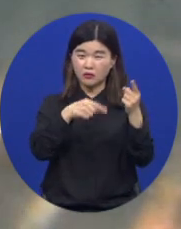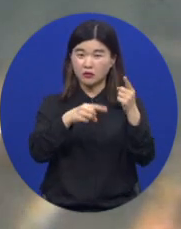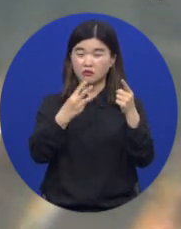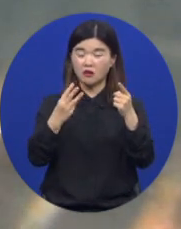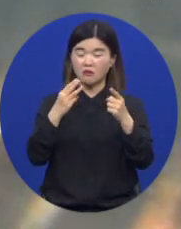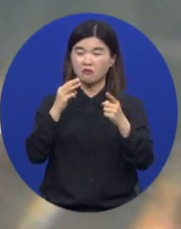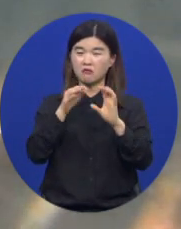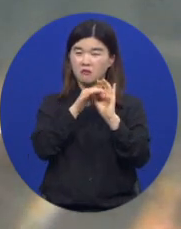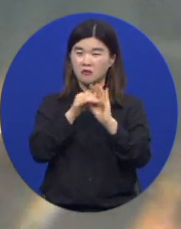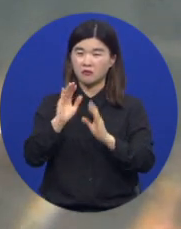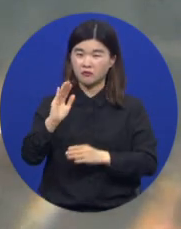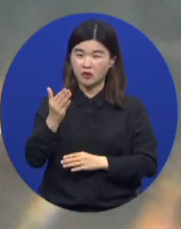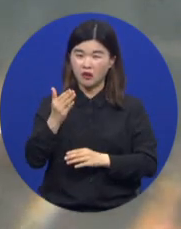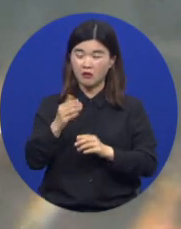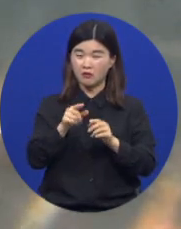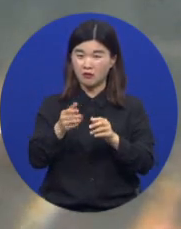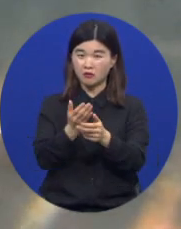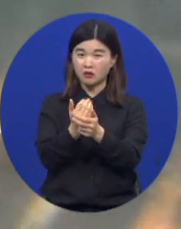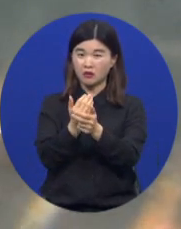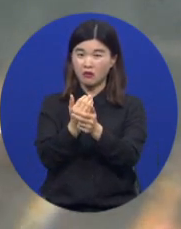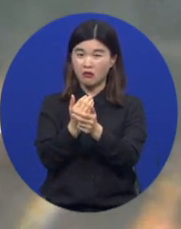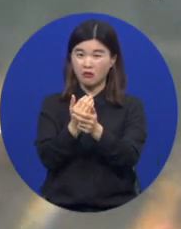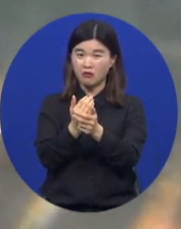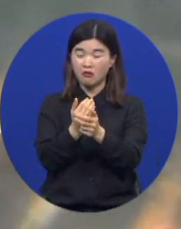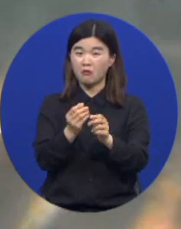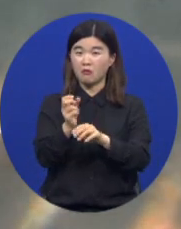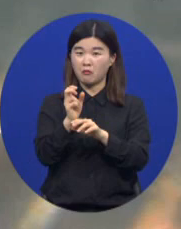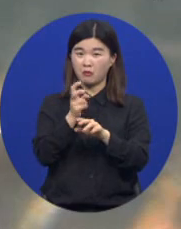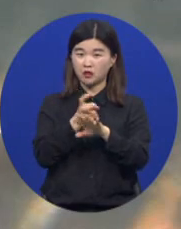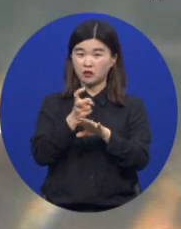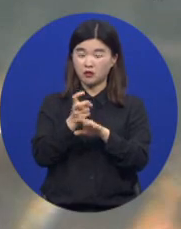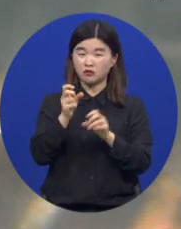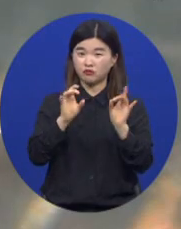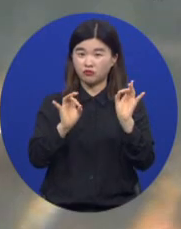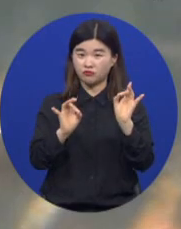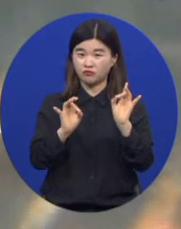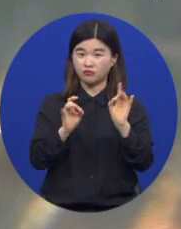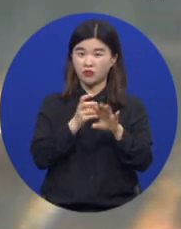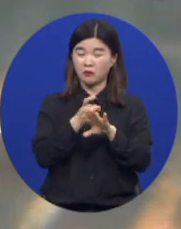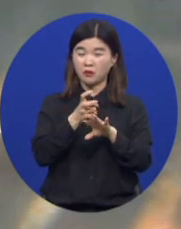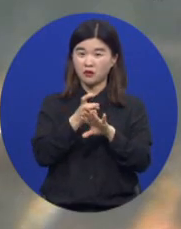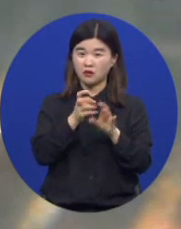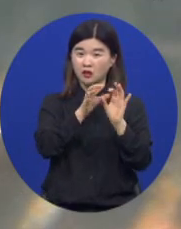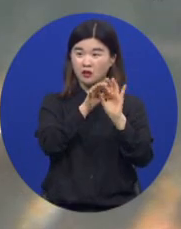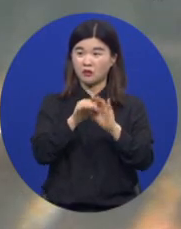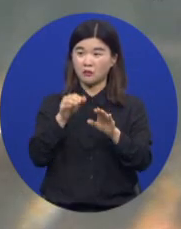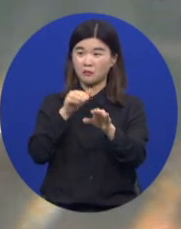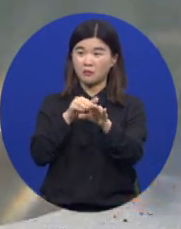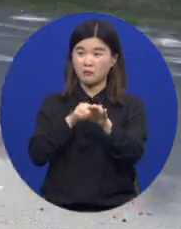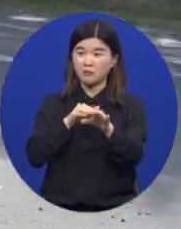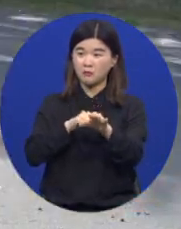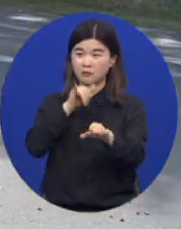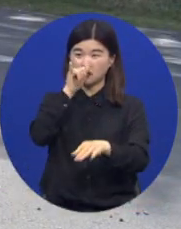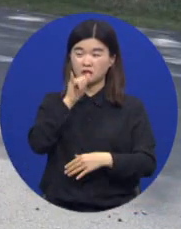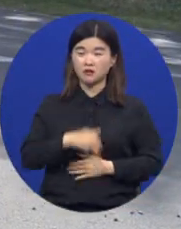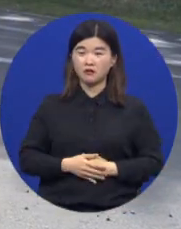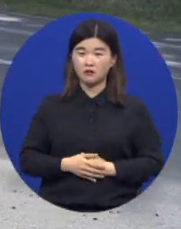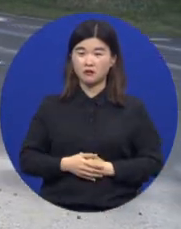질주하더니 옆에서 달리던 화물차와 버스 정류소에 멈춰선 시내버스를 잇따라 들이받습니다.